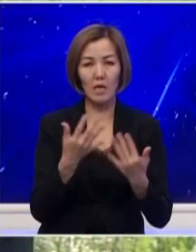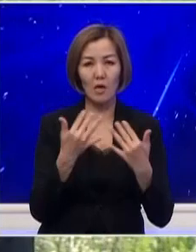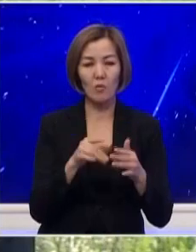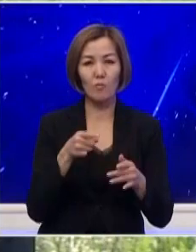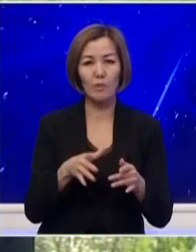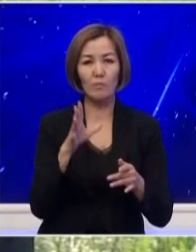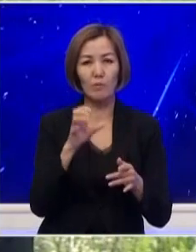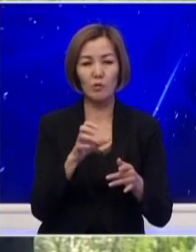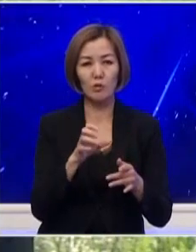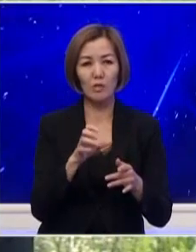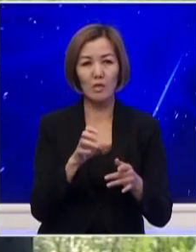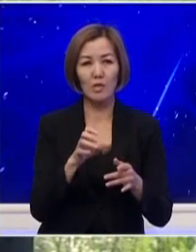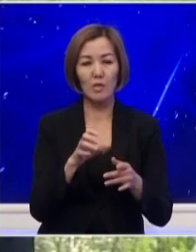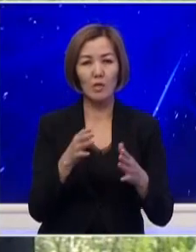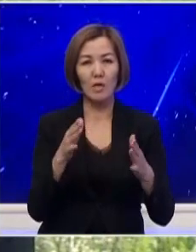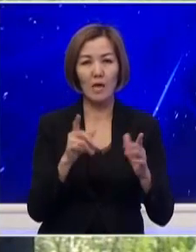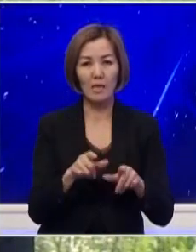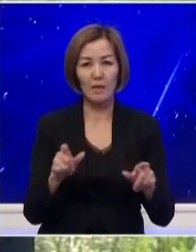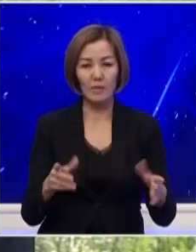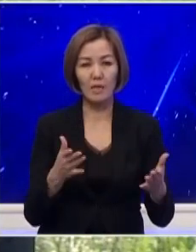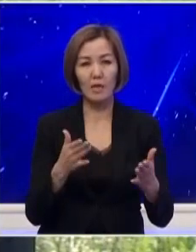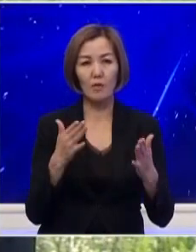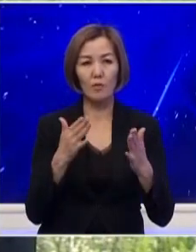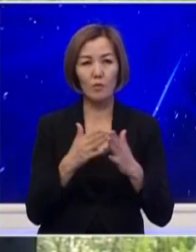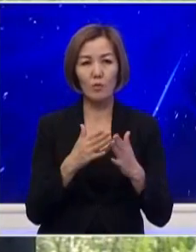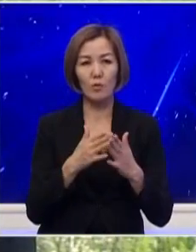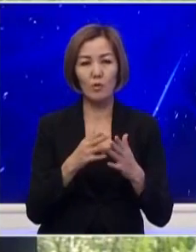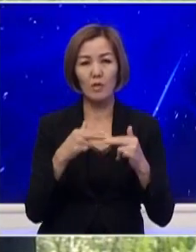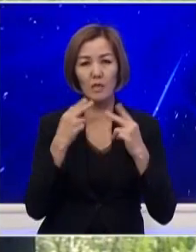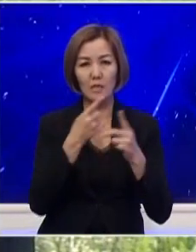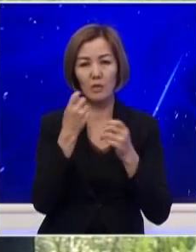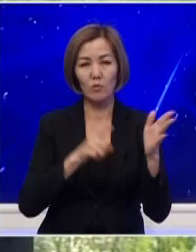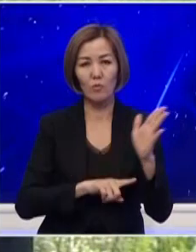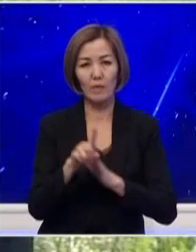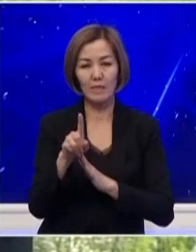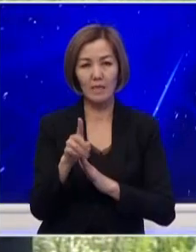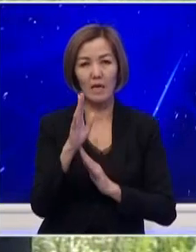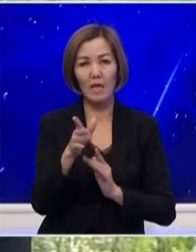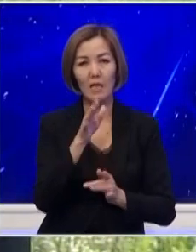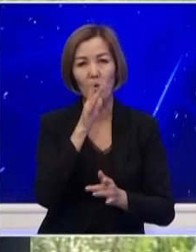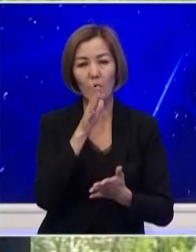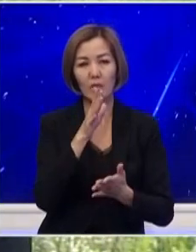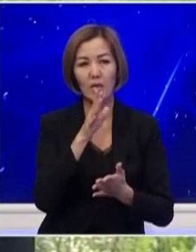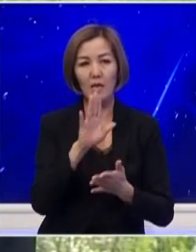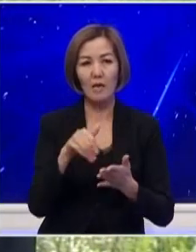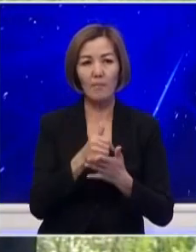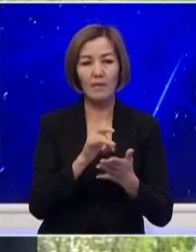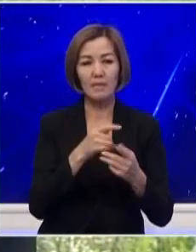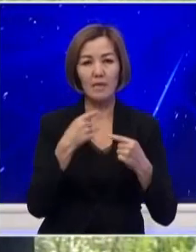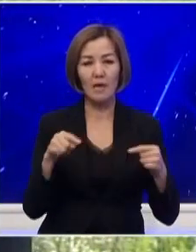1,5 абонентке өзіміздің ескертуімізді бастадық. Алдағы уақытта бас қаланың